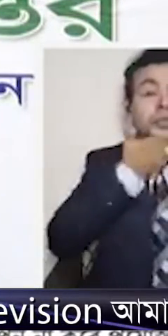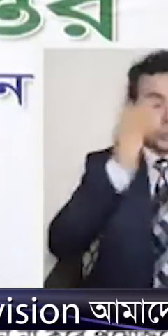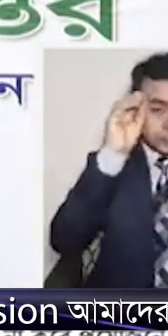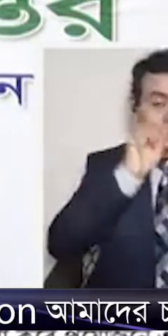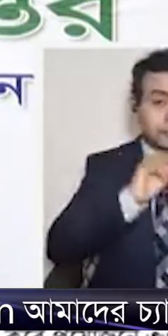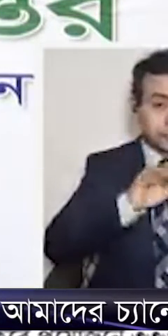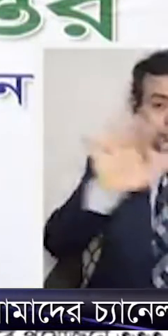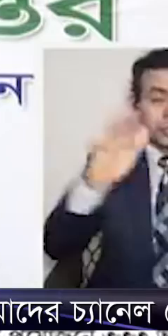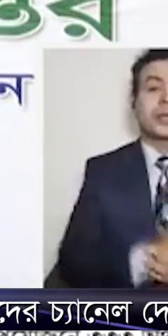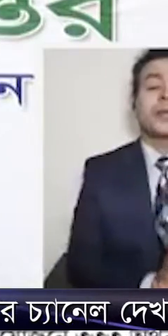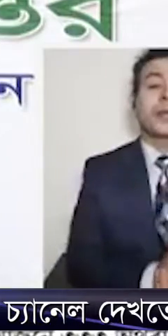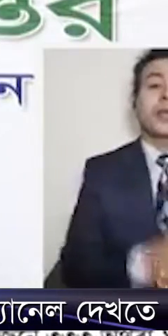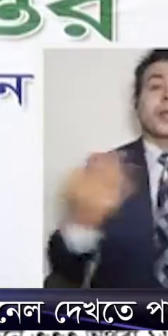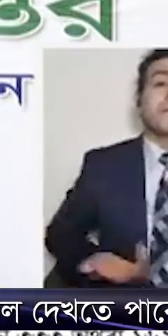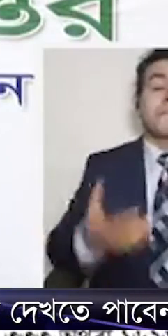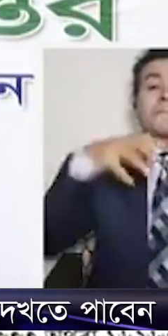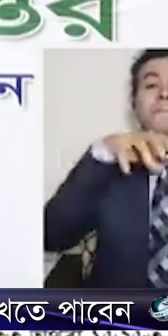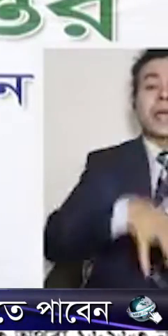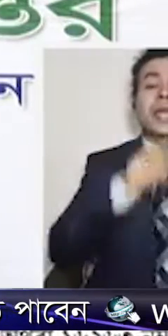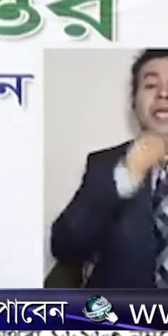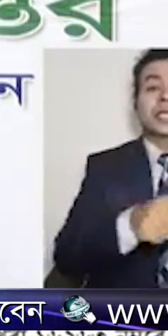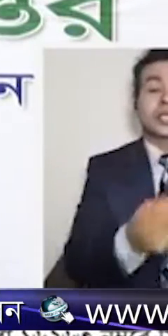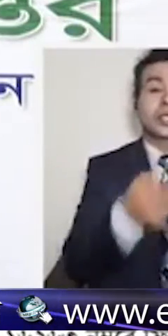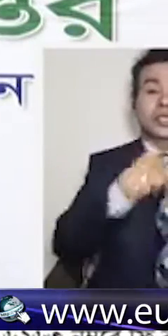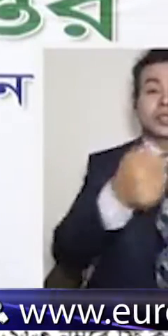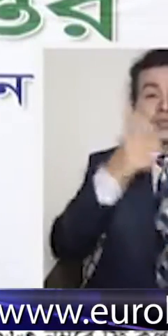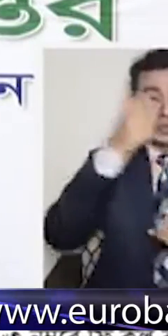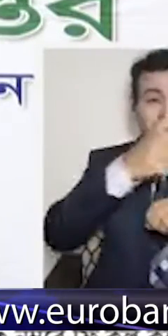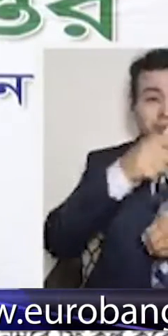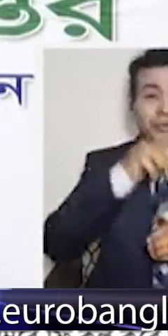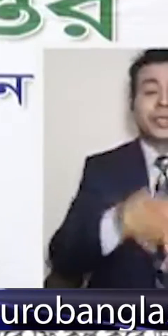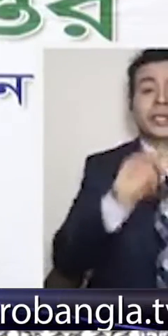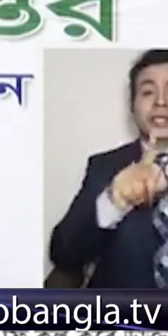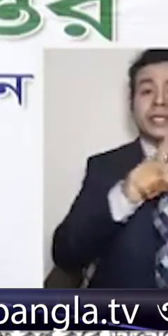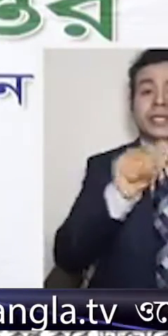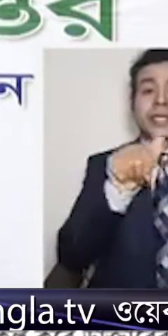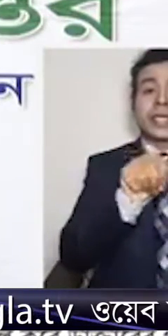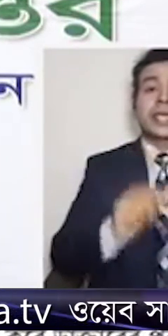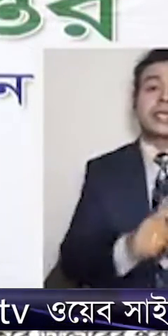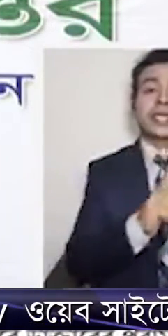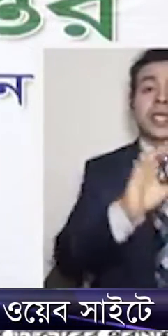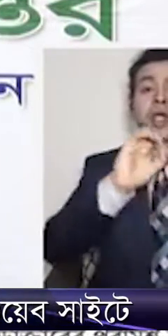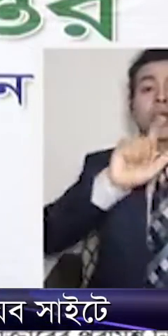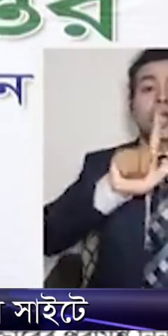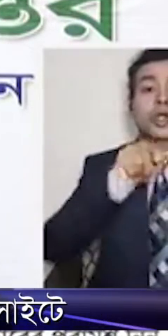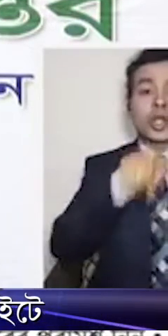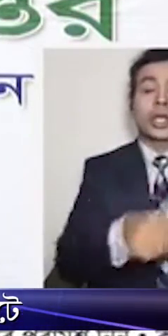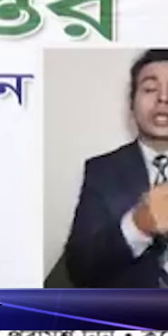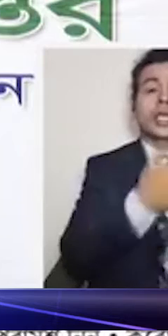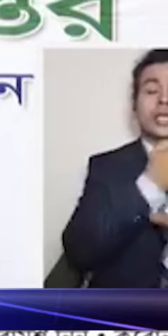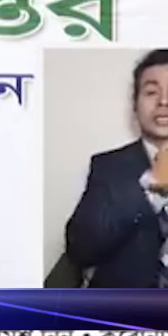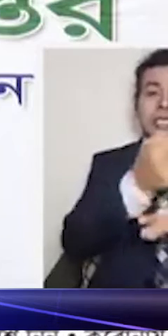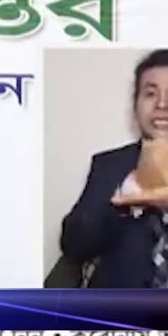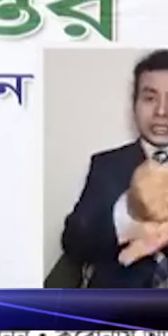17,563টি নমুনা সংগ্রহ করা হয়েছে। এর মধ্যে 16,292টি নমুনা পরীক্ষা করে 3,412 জনের দেহে করোনা